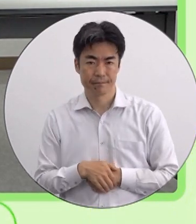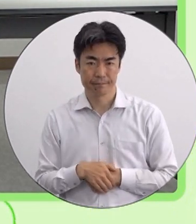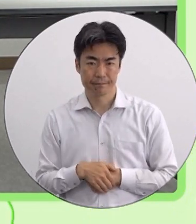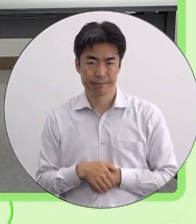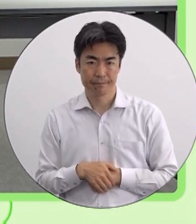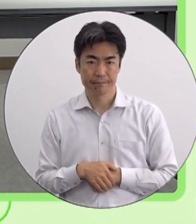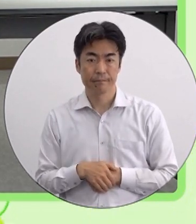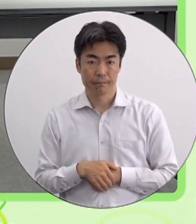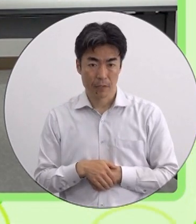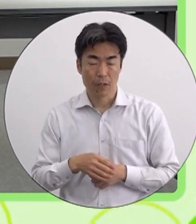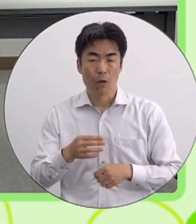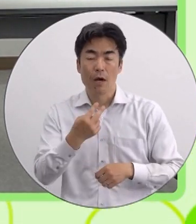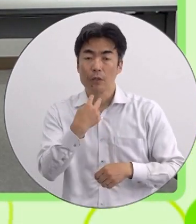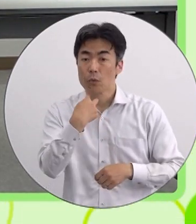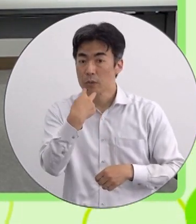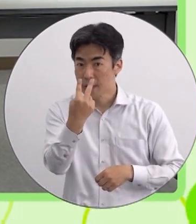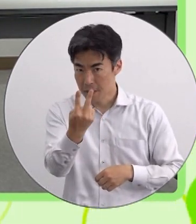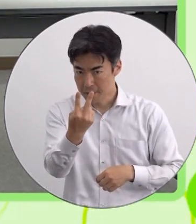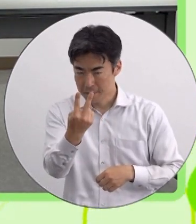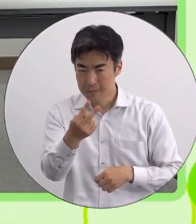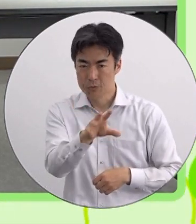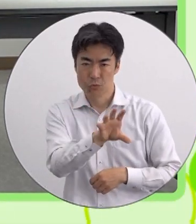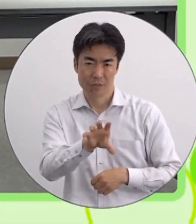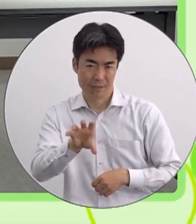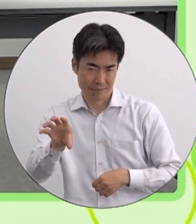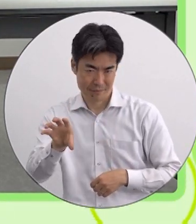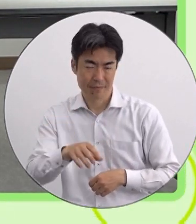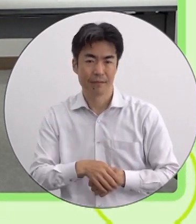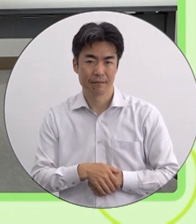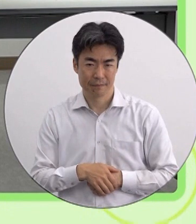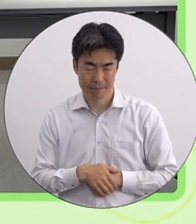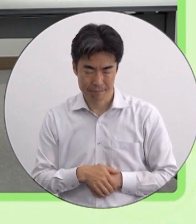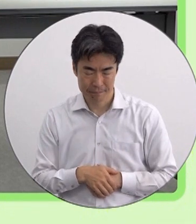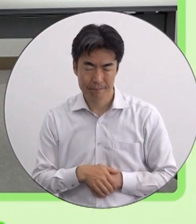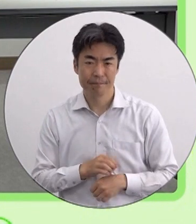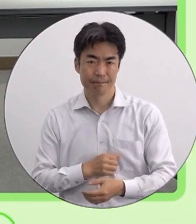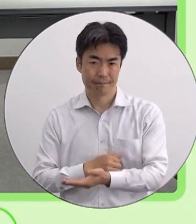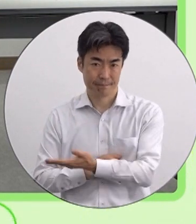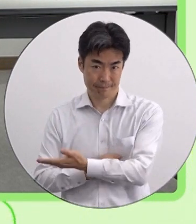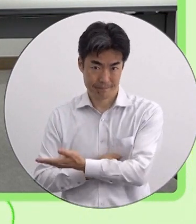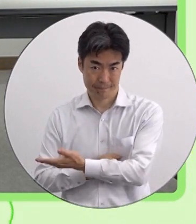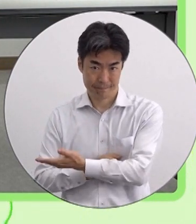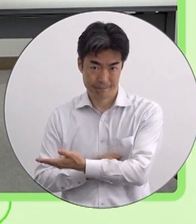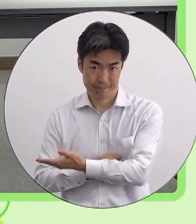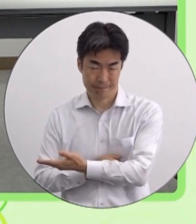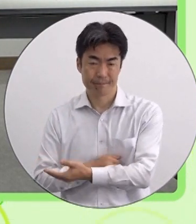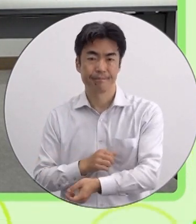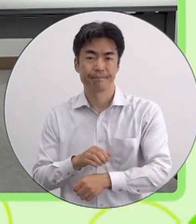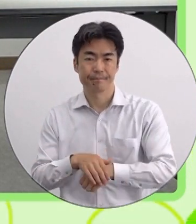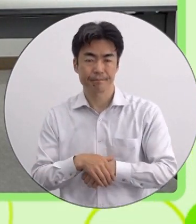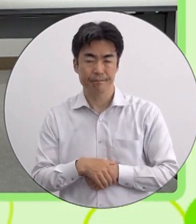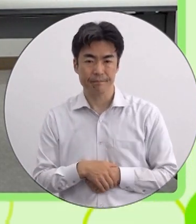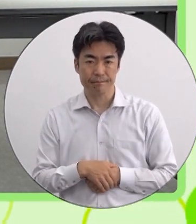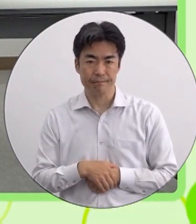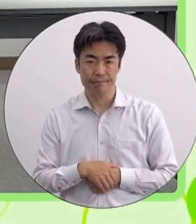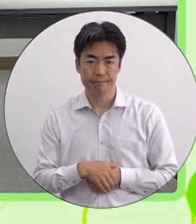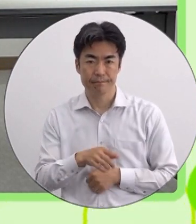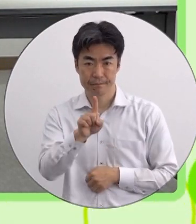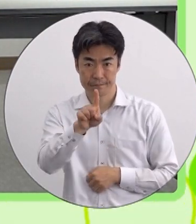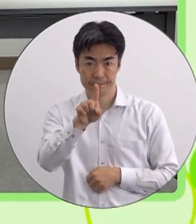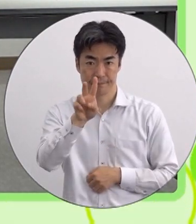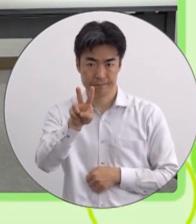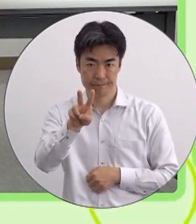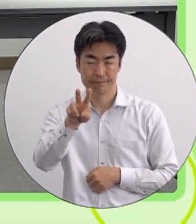1、2、3、4、5。この動きをあと2セット繰り返します。また左手を右の肩に乗せて胸を絞ります